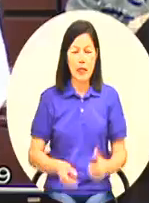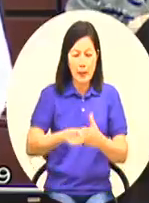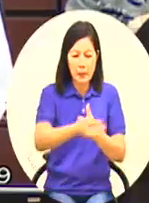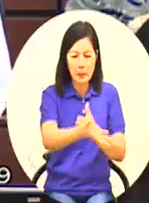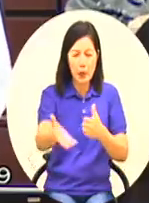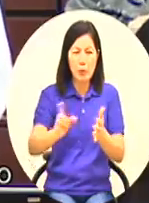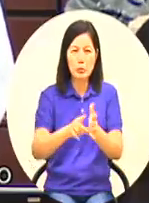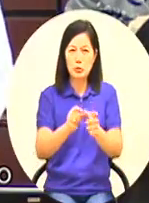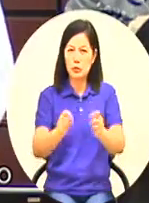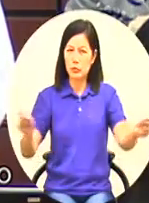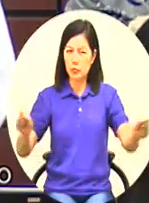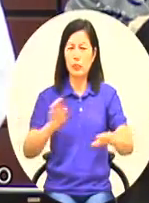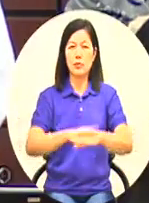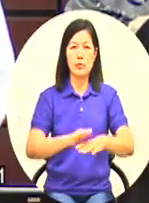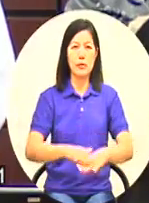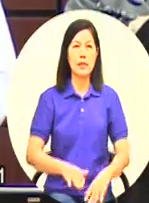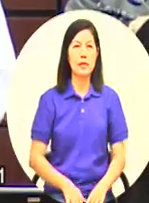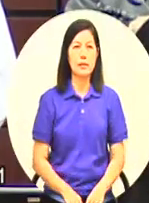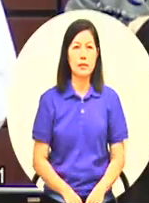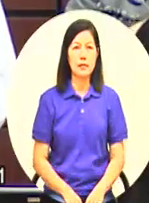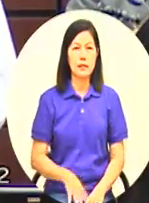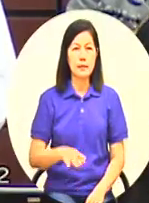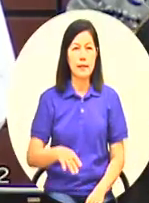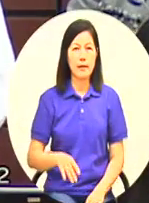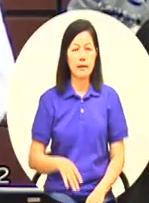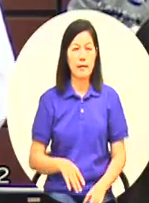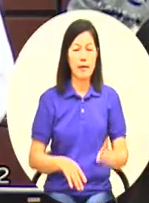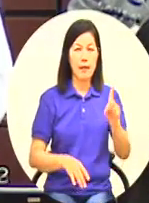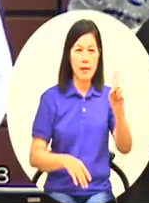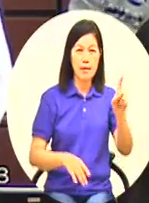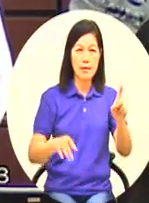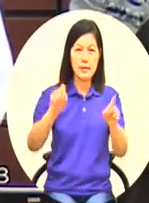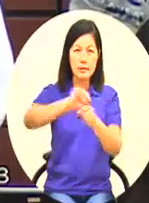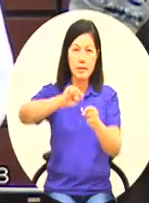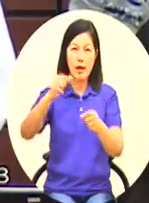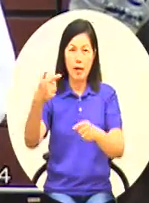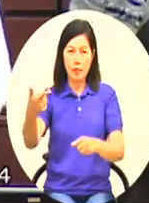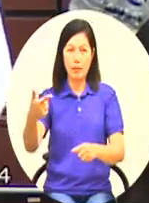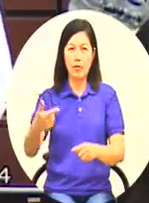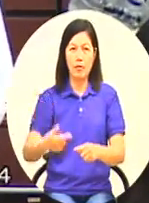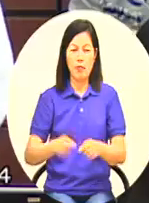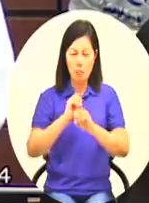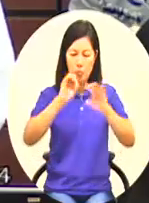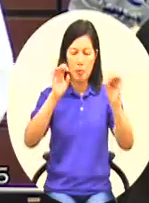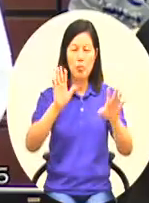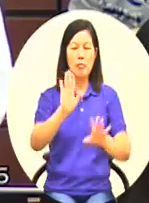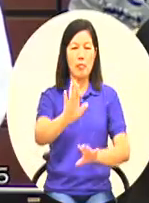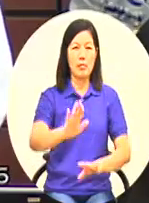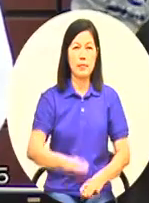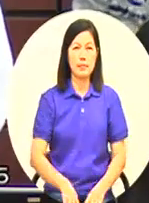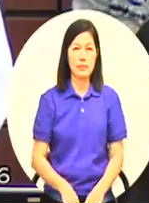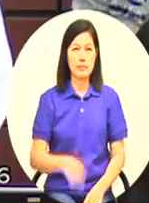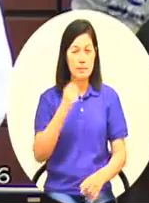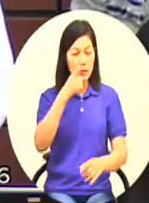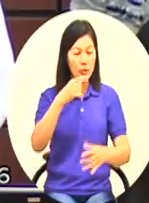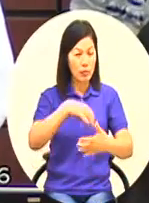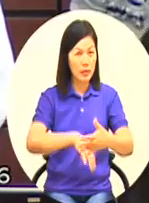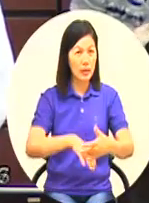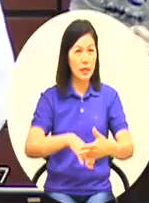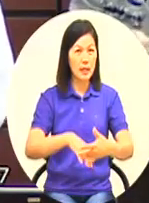久，所以目前包括我们的一个1+6的一个策略，我们已经开始在宣导，好，那包括说1个月内他不